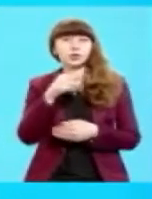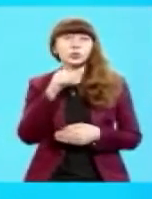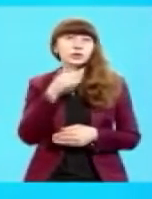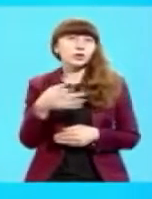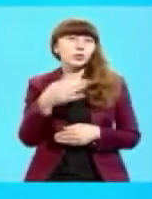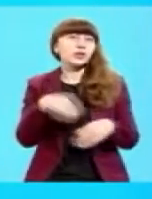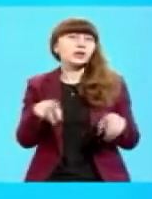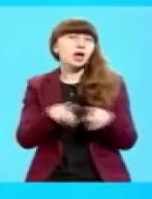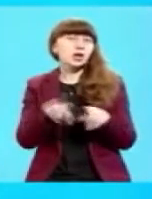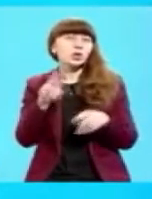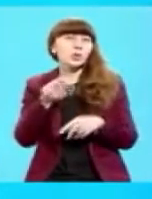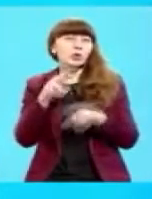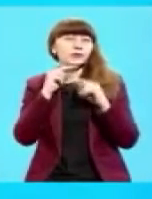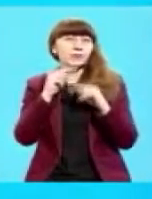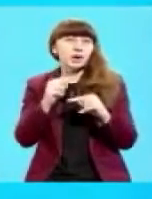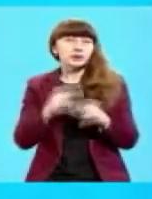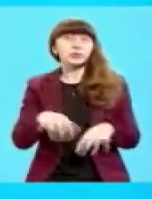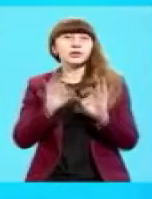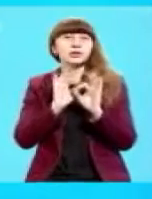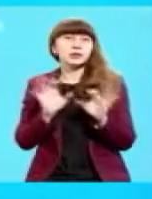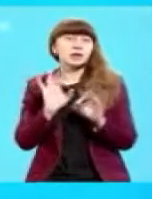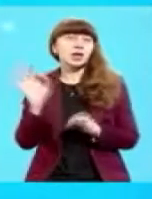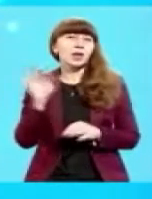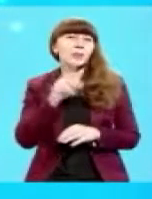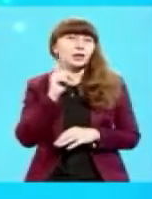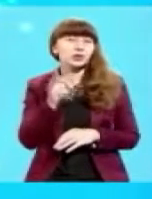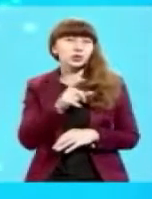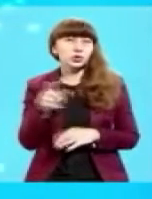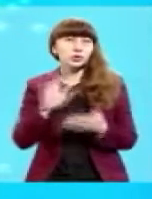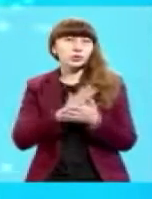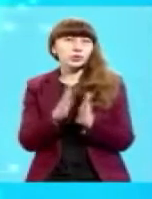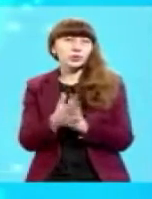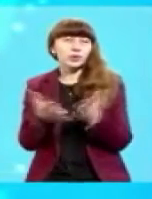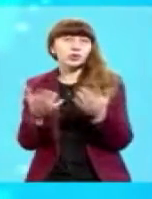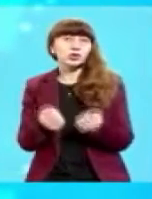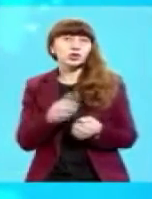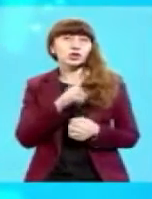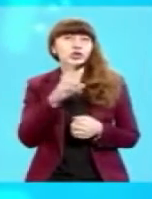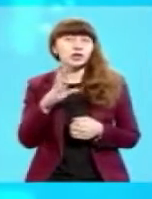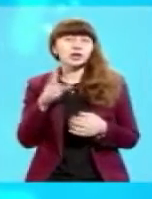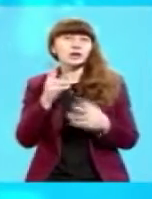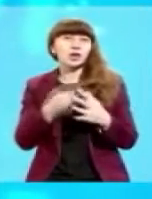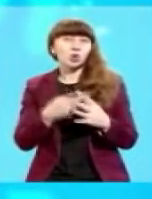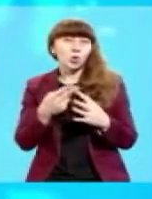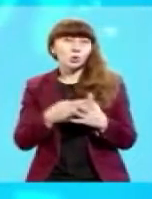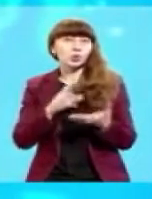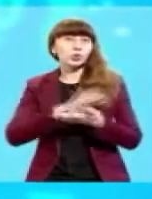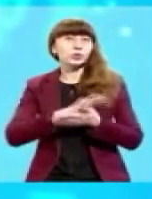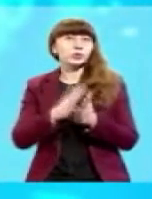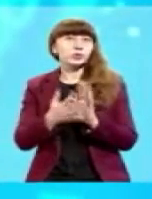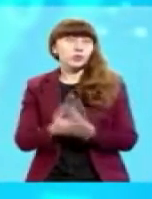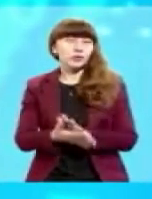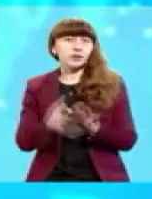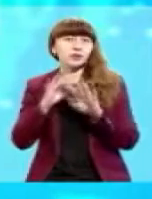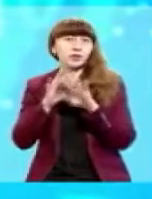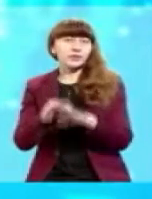қалдырмай, жастарға тиімді шартпен тұрғын үй алудың алғы шарттарын айтып, семинар-тренинг өткізді. Облыс әкімдігінің қоғамдық даму